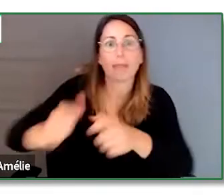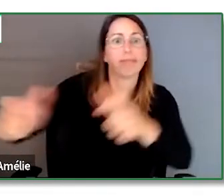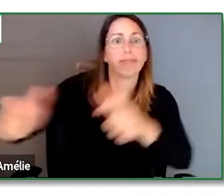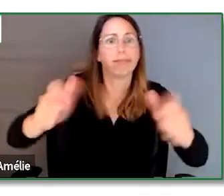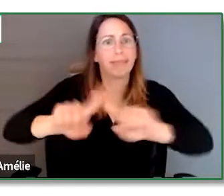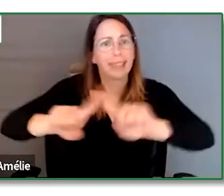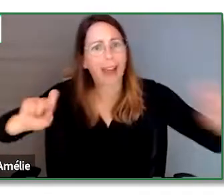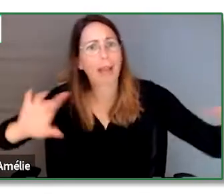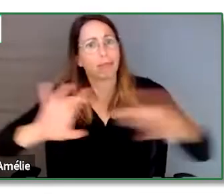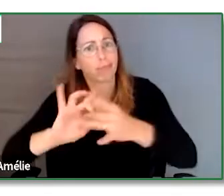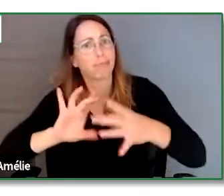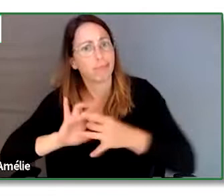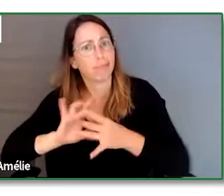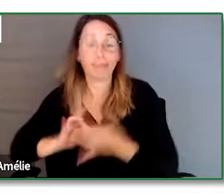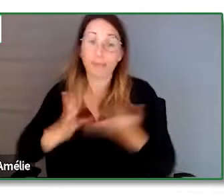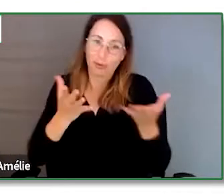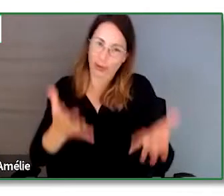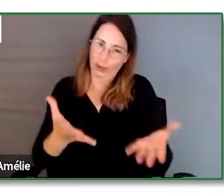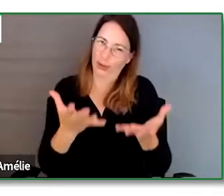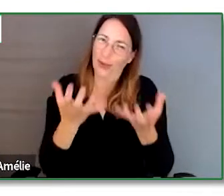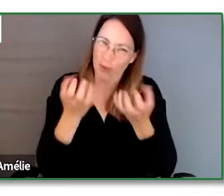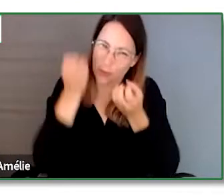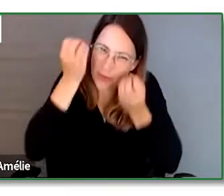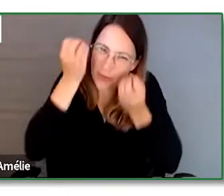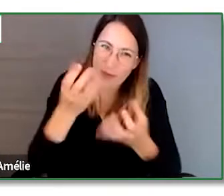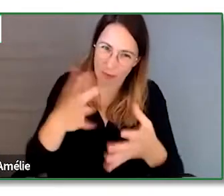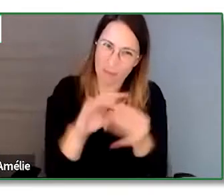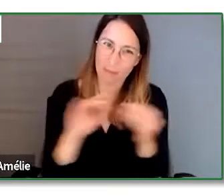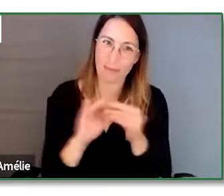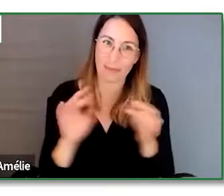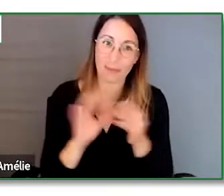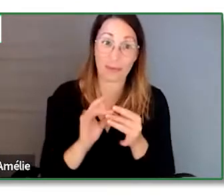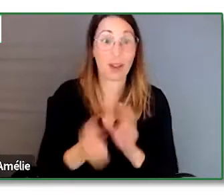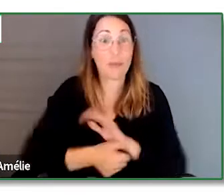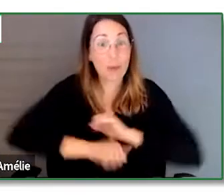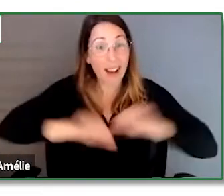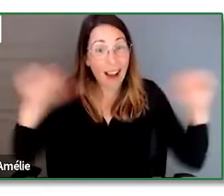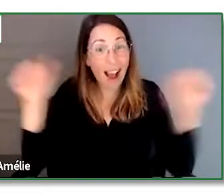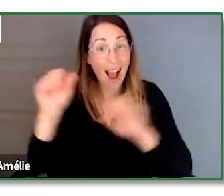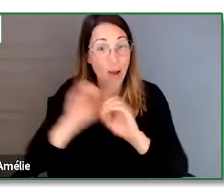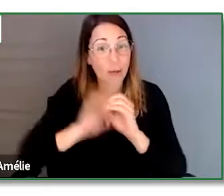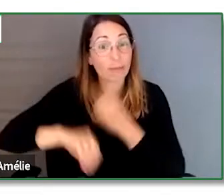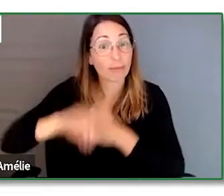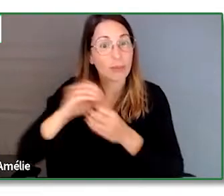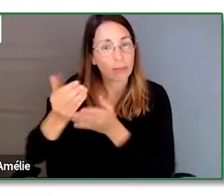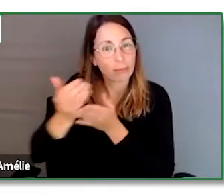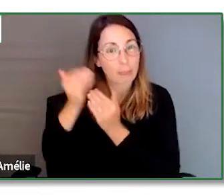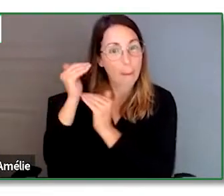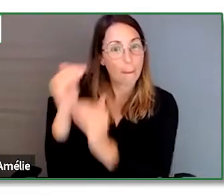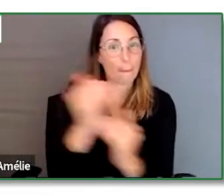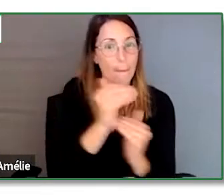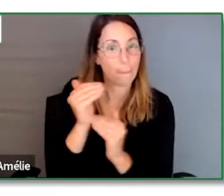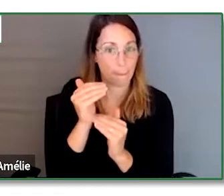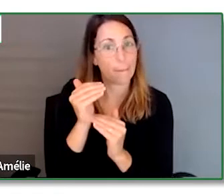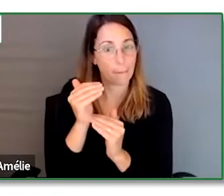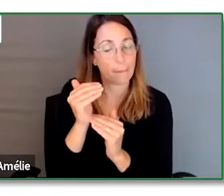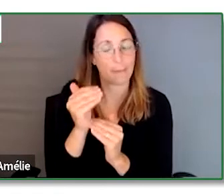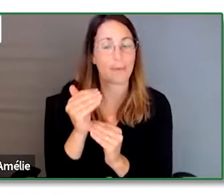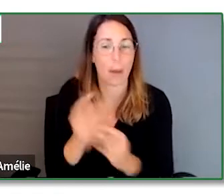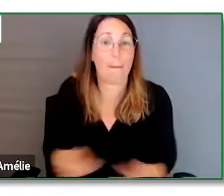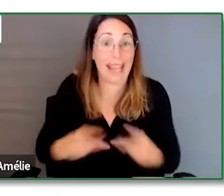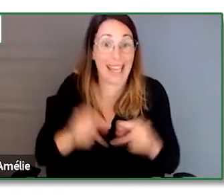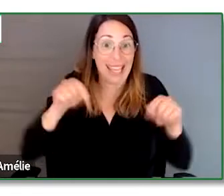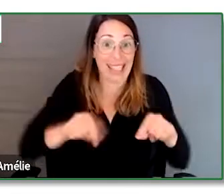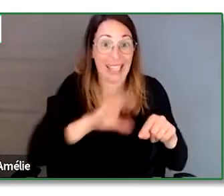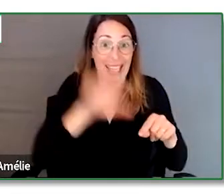aujourd'hui. On est la plus grande organisation de conservation au pays. On est effectivement un chef de file en protection de